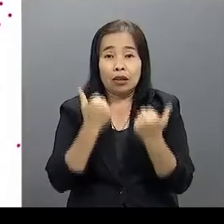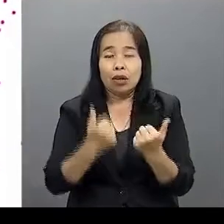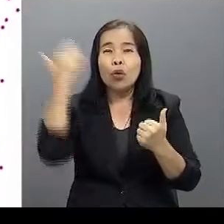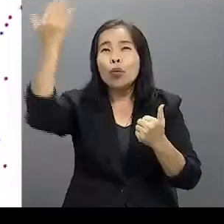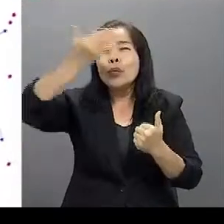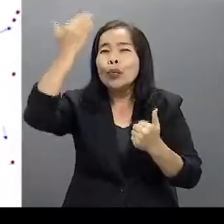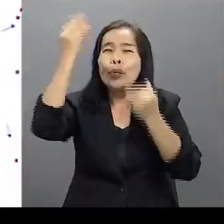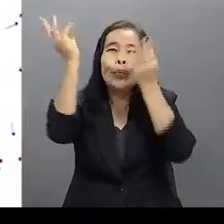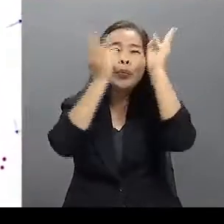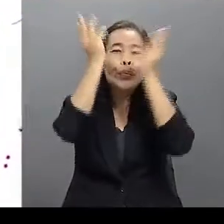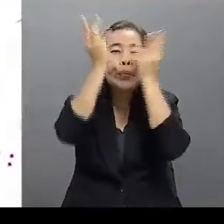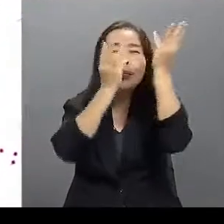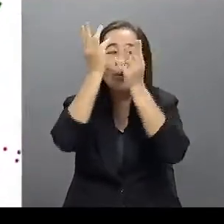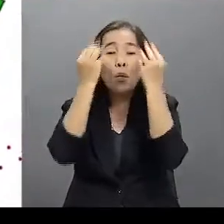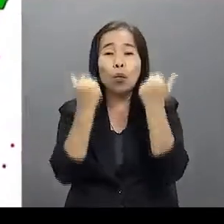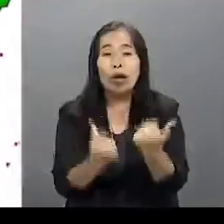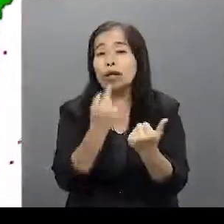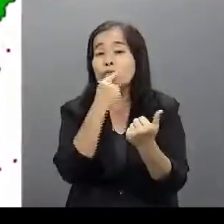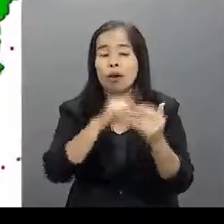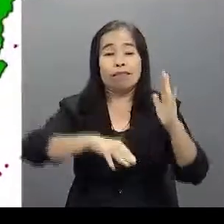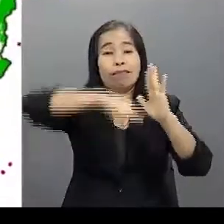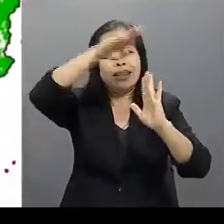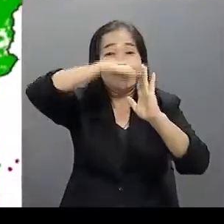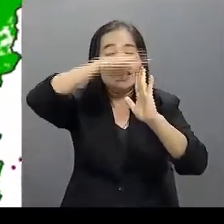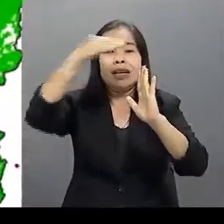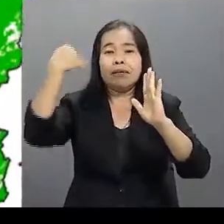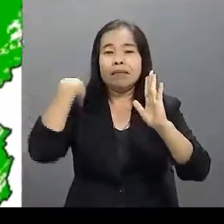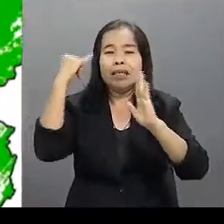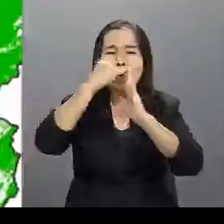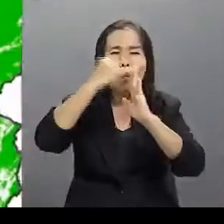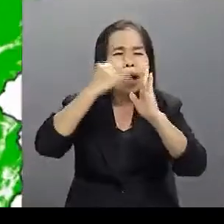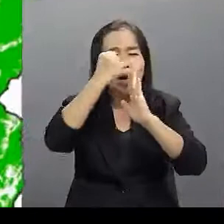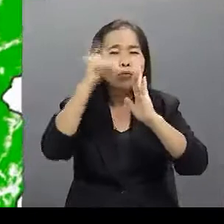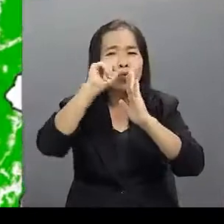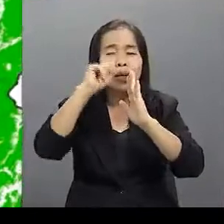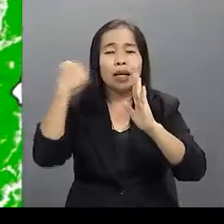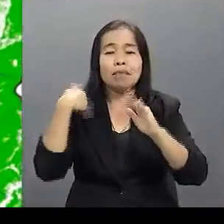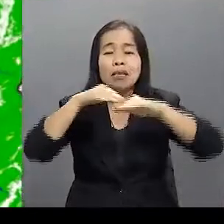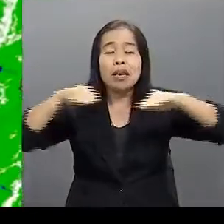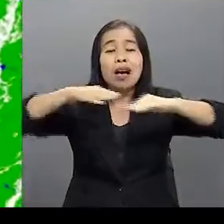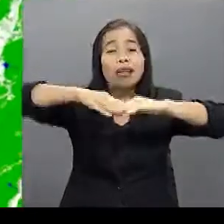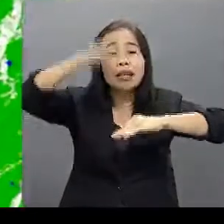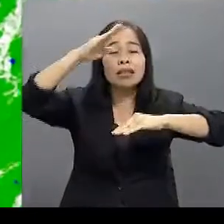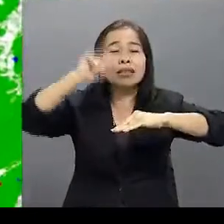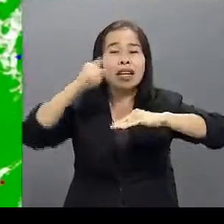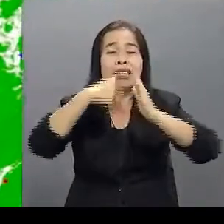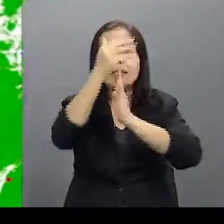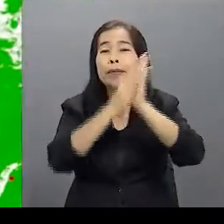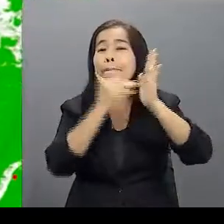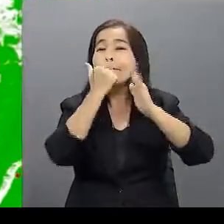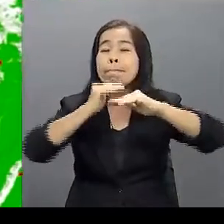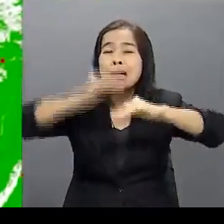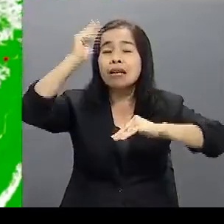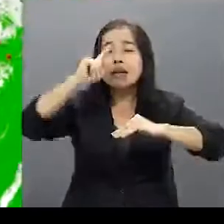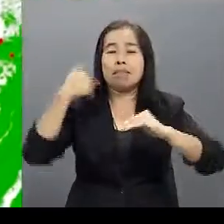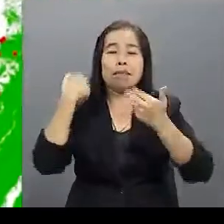บคุมมลพิ วัี้ระบุวภาคเหอตอนบนมีจงหวดที่มีคา PM 2.5 เกินมาตรฐานในระดับสีแดงมีผลกระทบต่อ